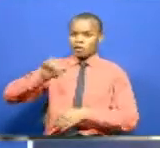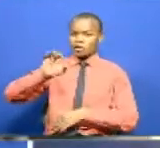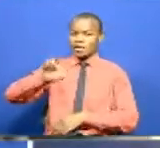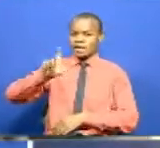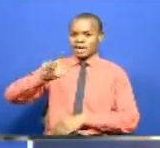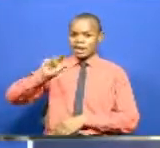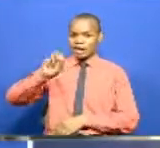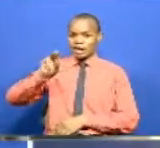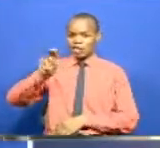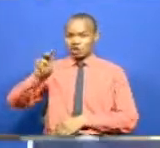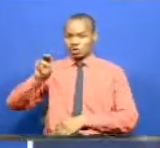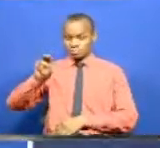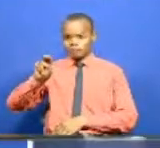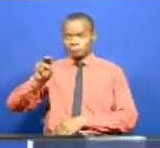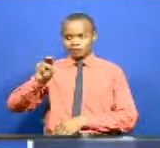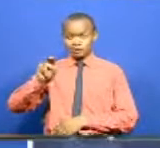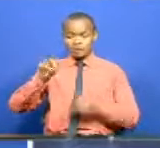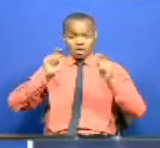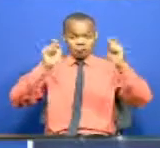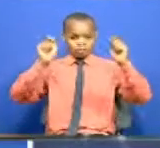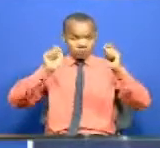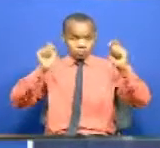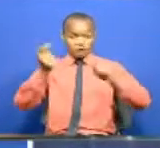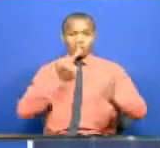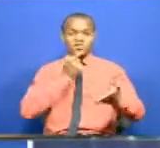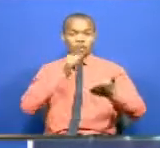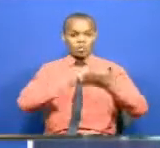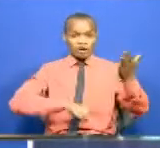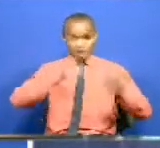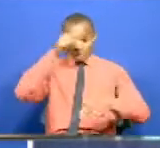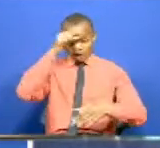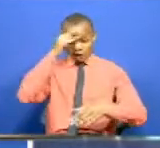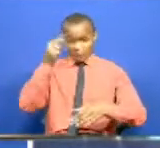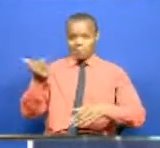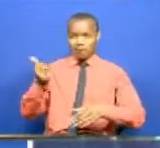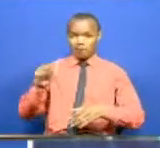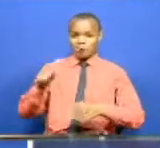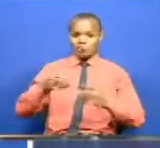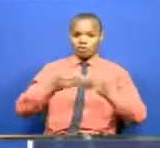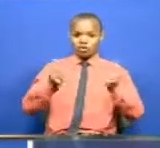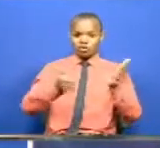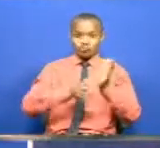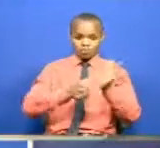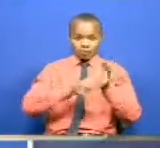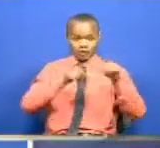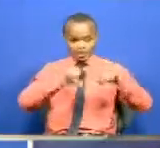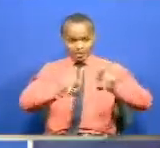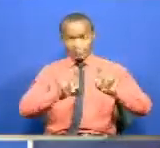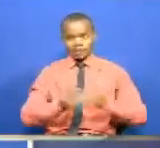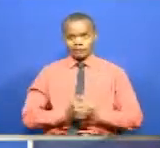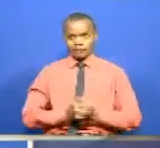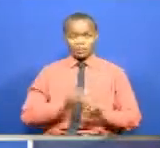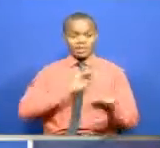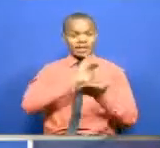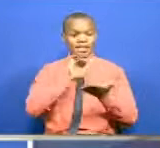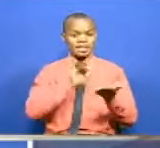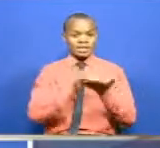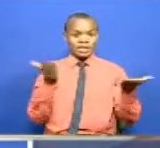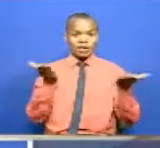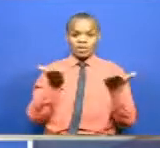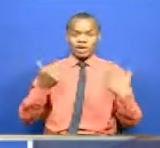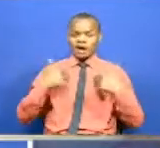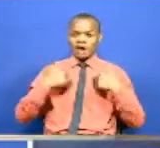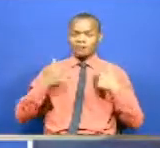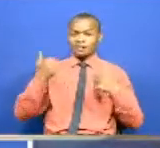Trans Nzoia waligoma wakisema serikali imekataa kushughulikia matakwa yao. Kituo hicho ambacho kina wagonjwa watano